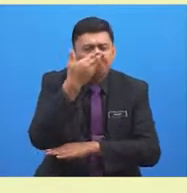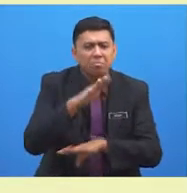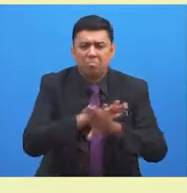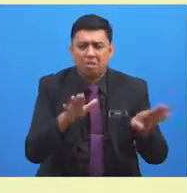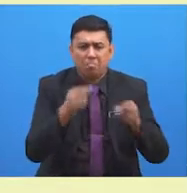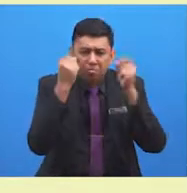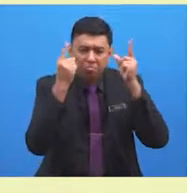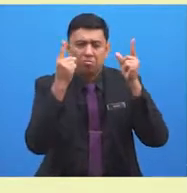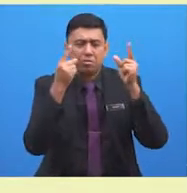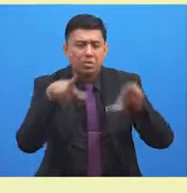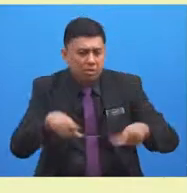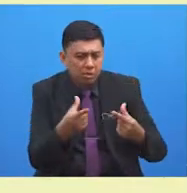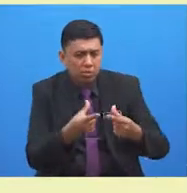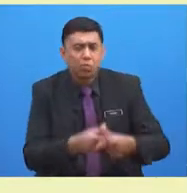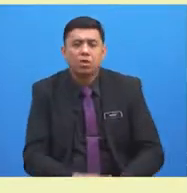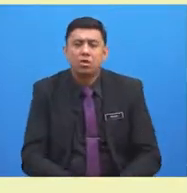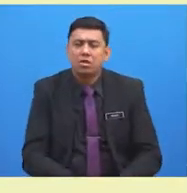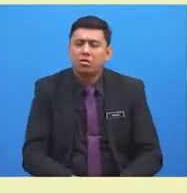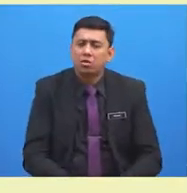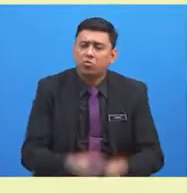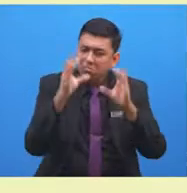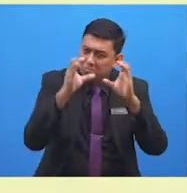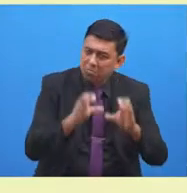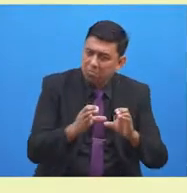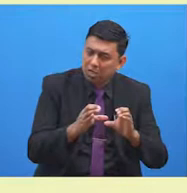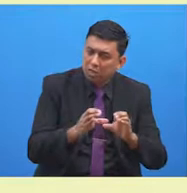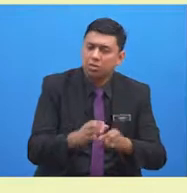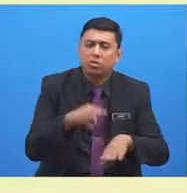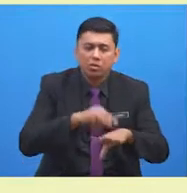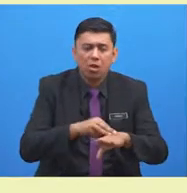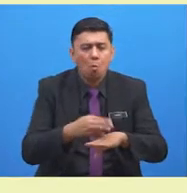sedar dilakukan secara langsung pada waktu tidur.